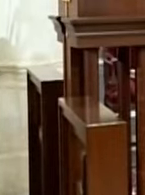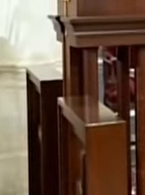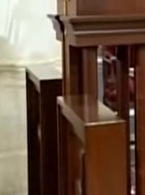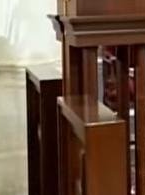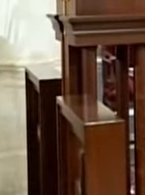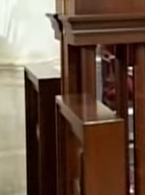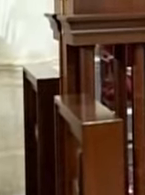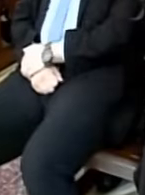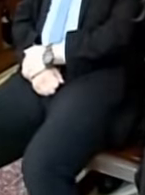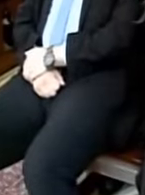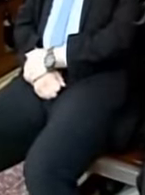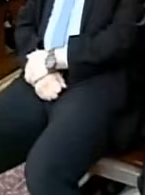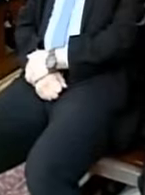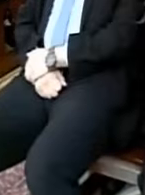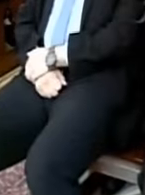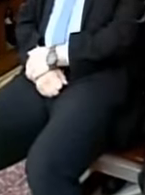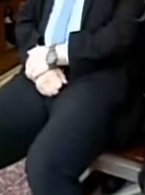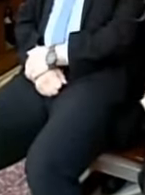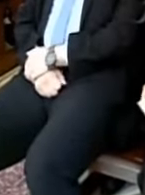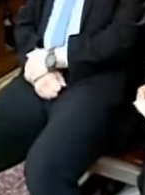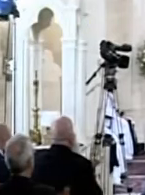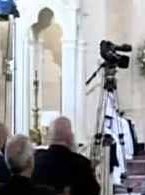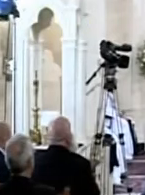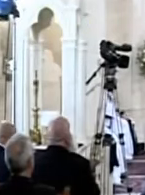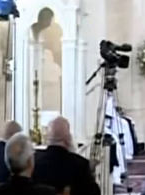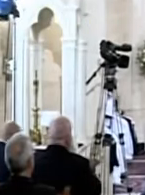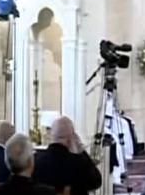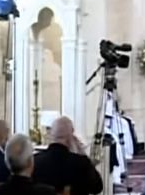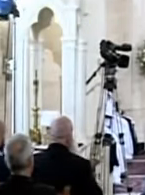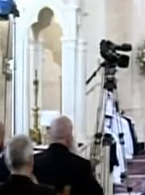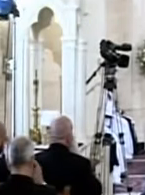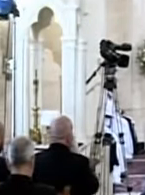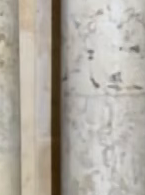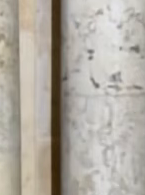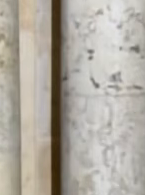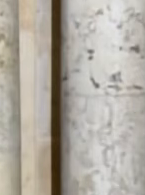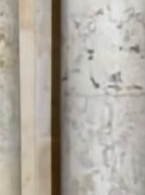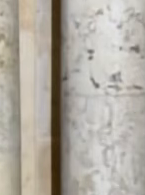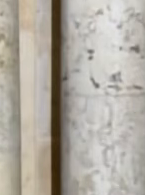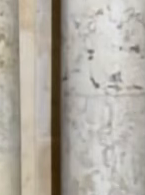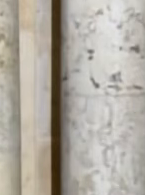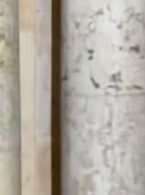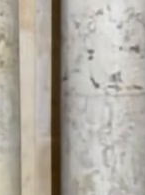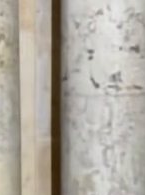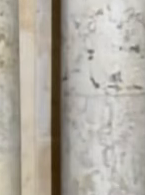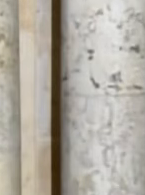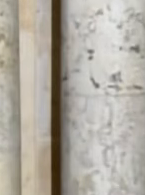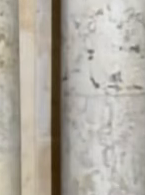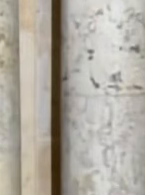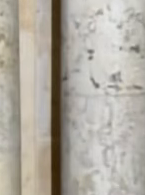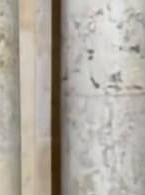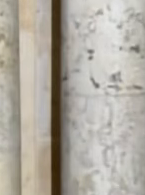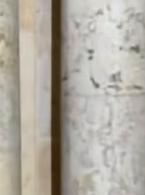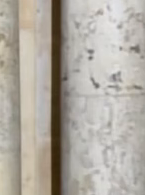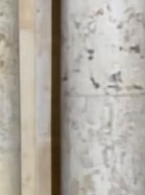وتعزيز كفاءه الانتاج الزراعي وتحسين التكيف مع التغير المناخي يستطيع اي